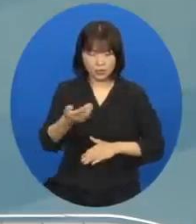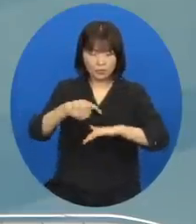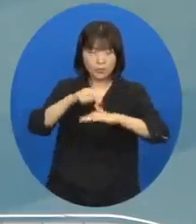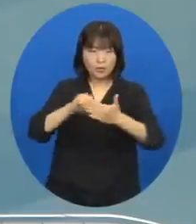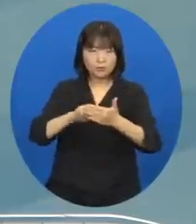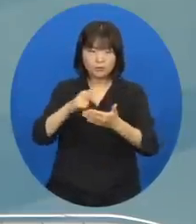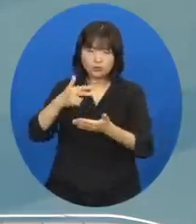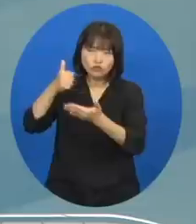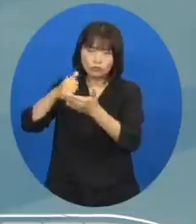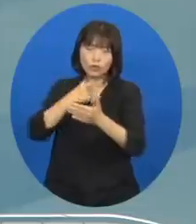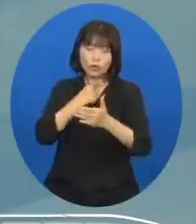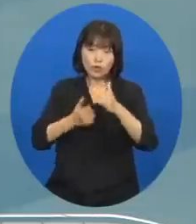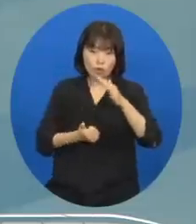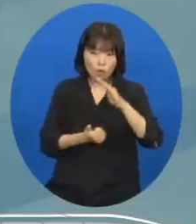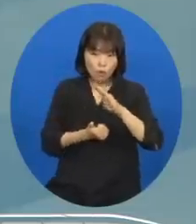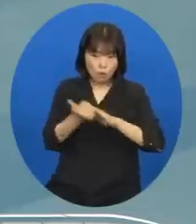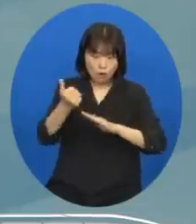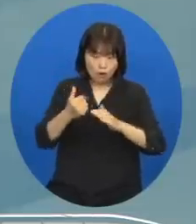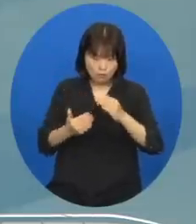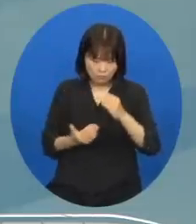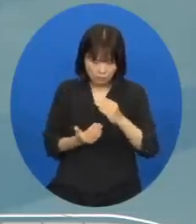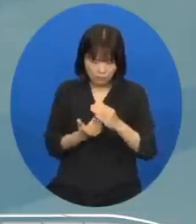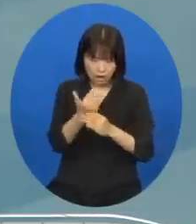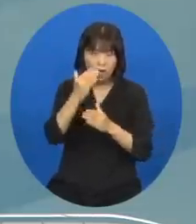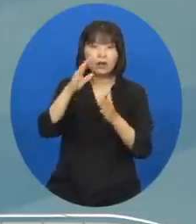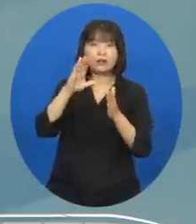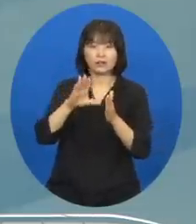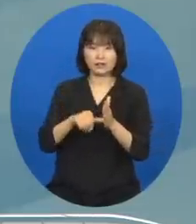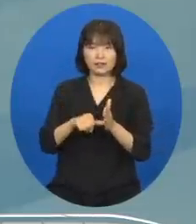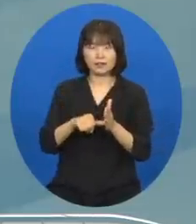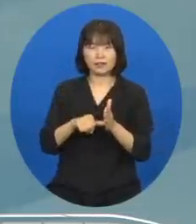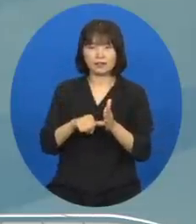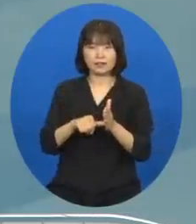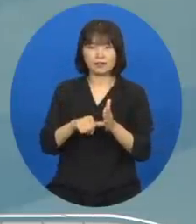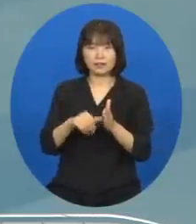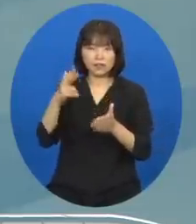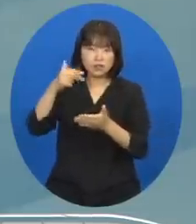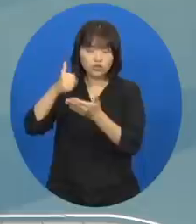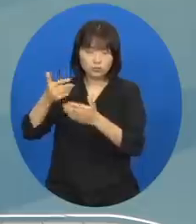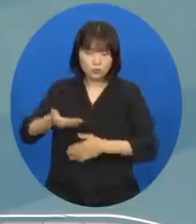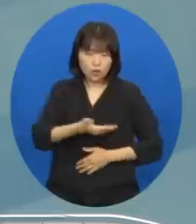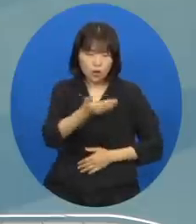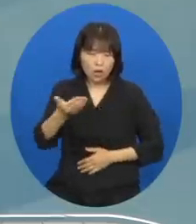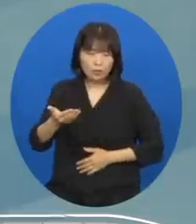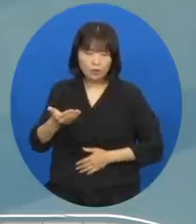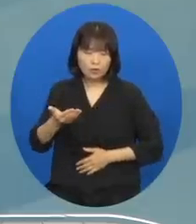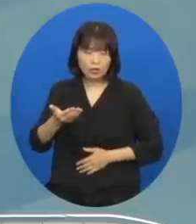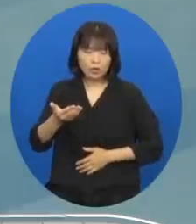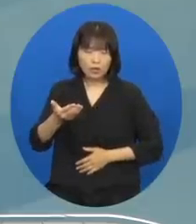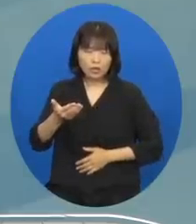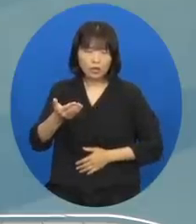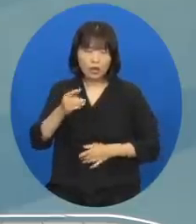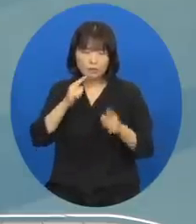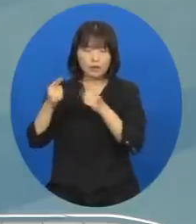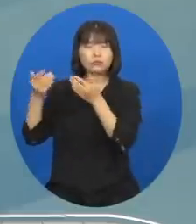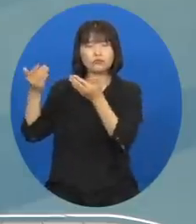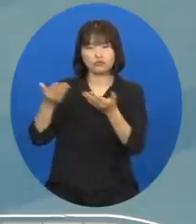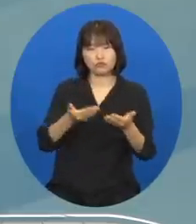소원이 이렇게 생각나는 순간 주님이 여러분에게 말씀하신